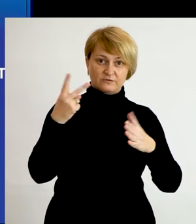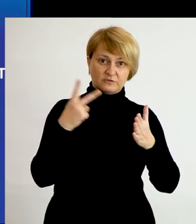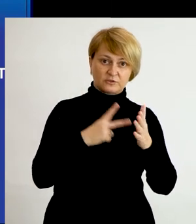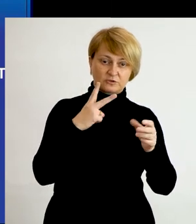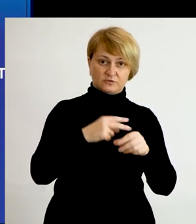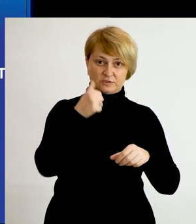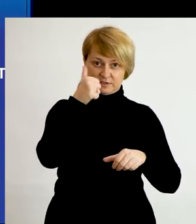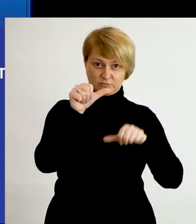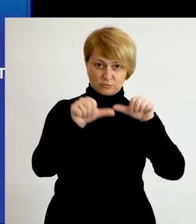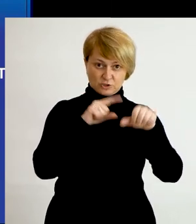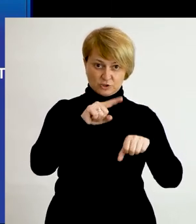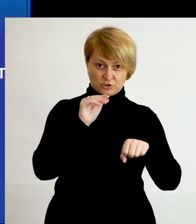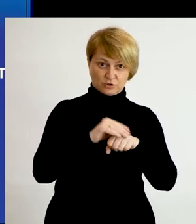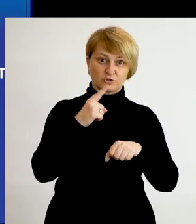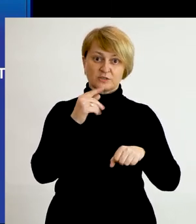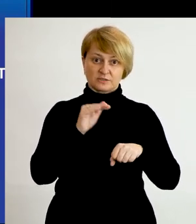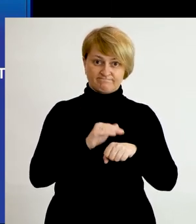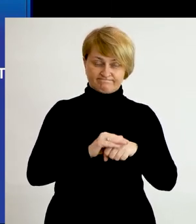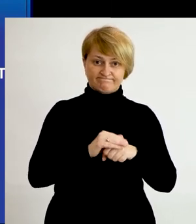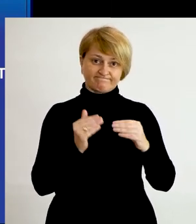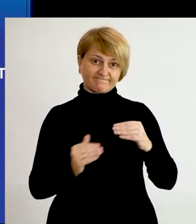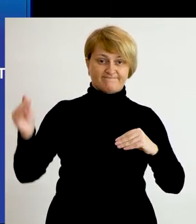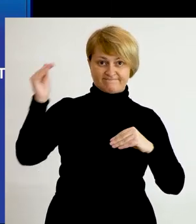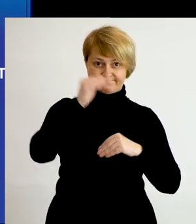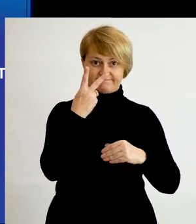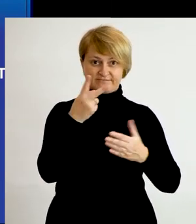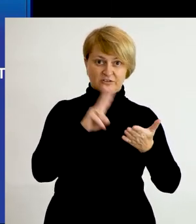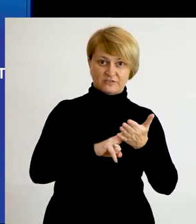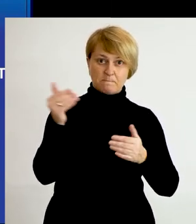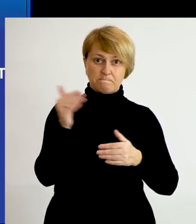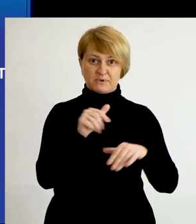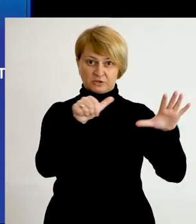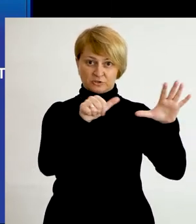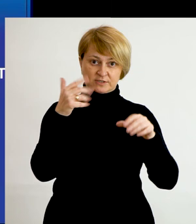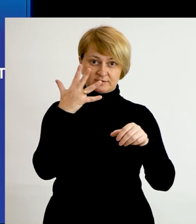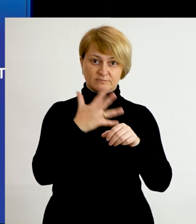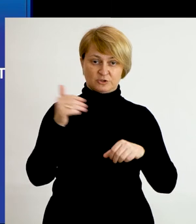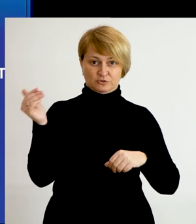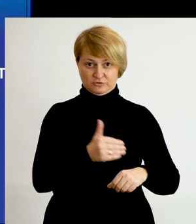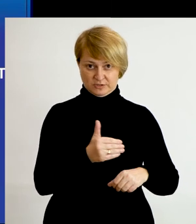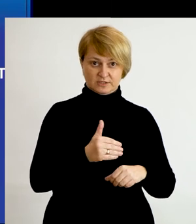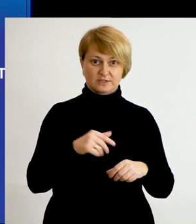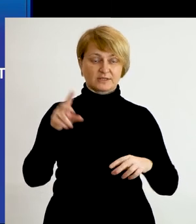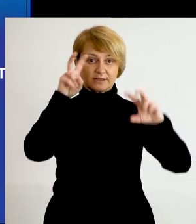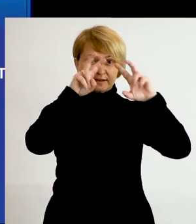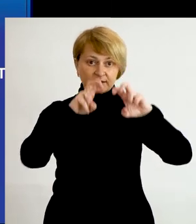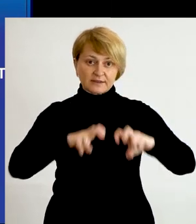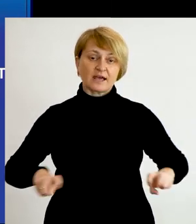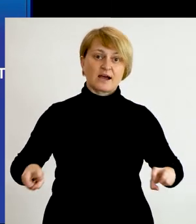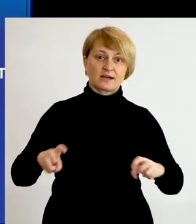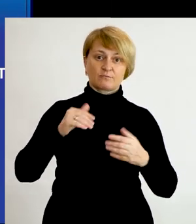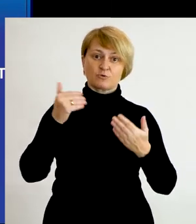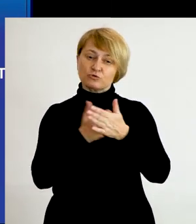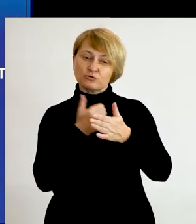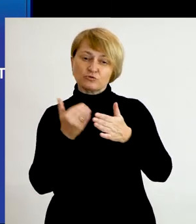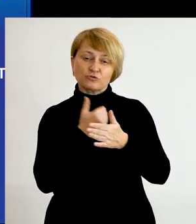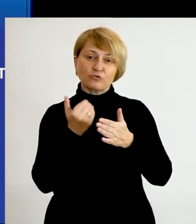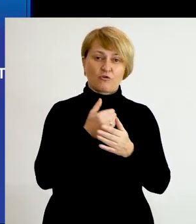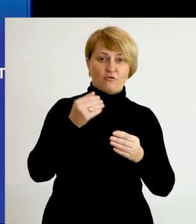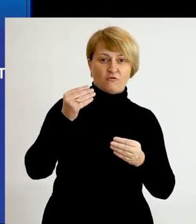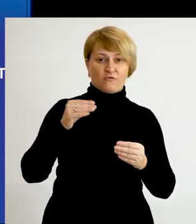w roku 2021 zgodnie z obietnicą kwota jest dwukrotnie wyższa. 1,650 tysięcy na remonty i